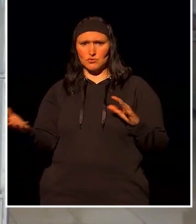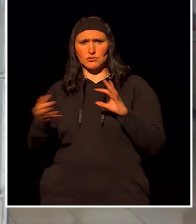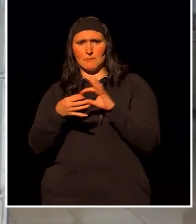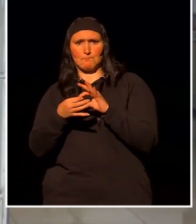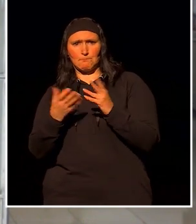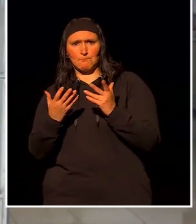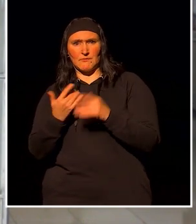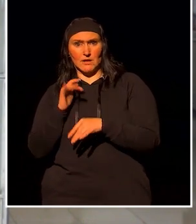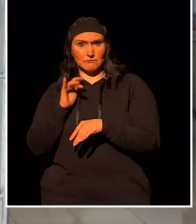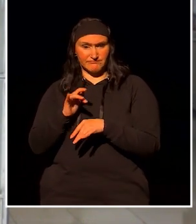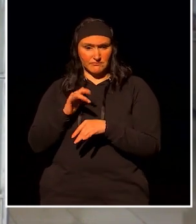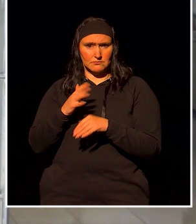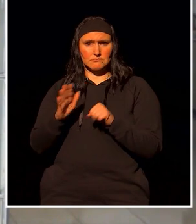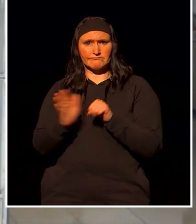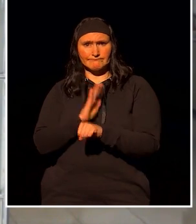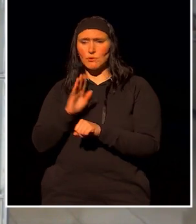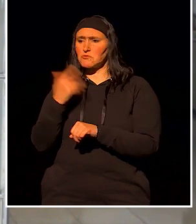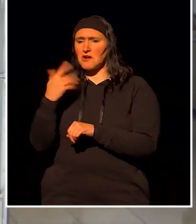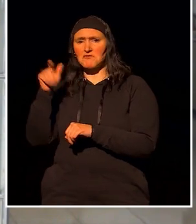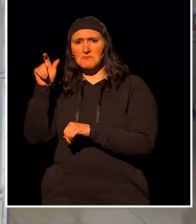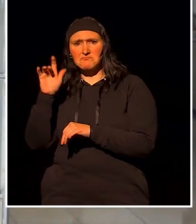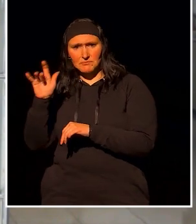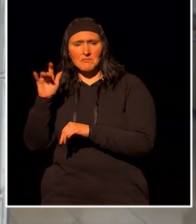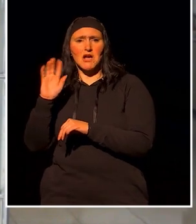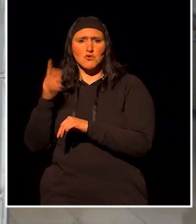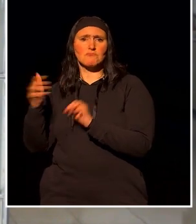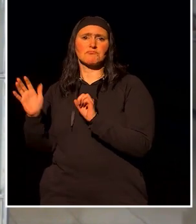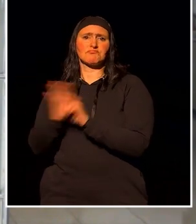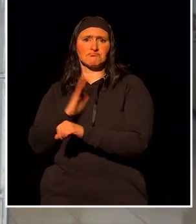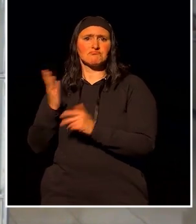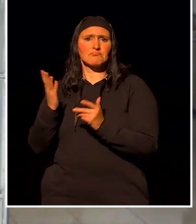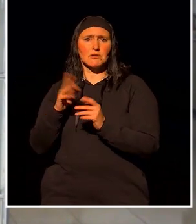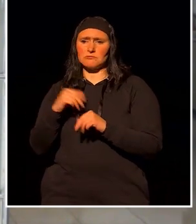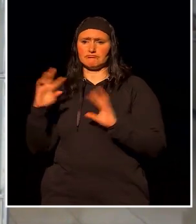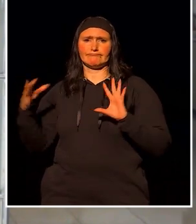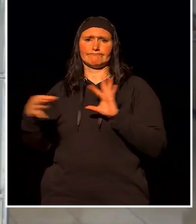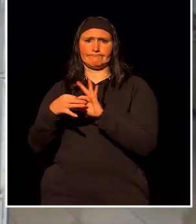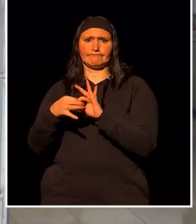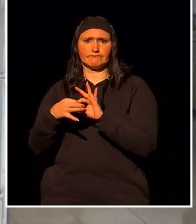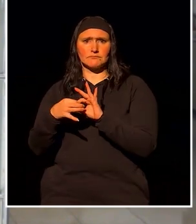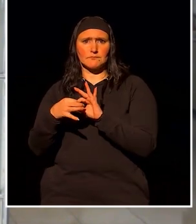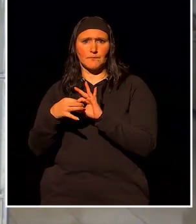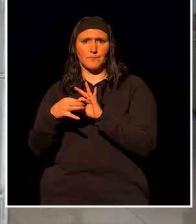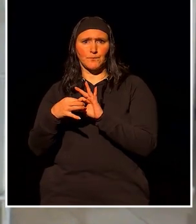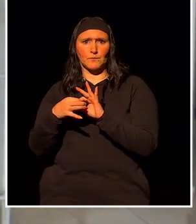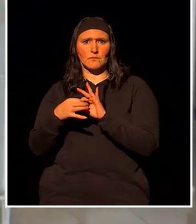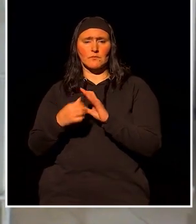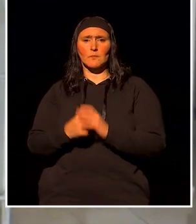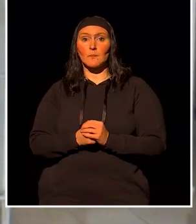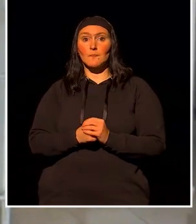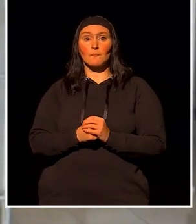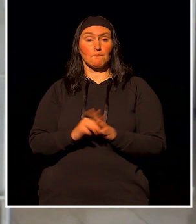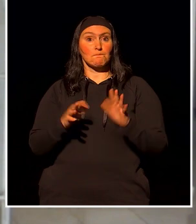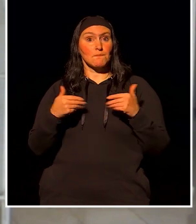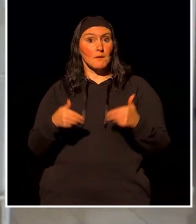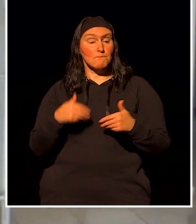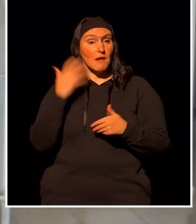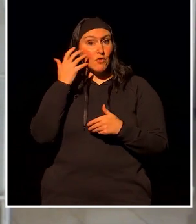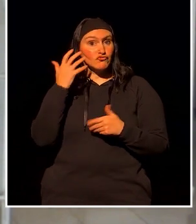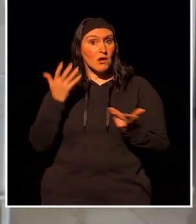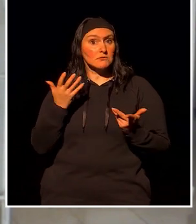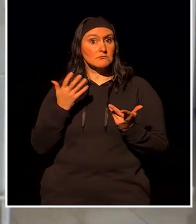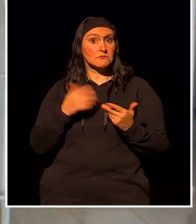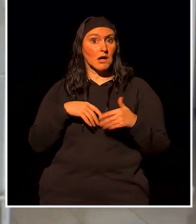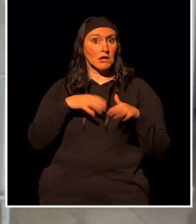dass Israel im gewissen Sinne auch die Antwort auf den Antisemitismus war. Stellen wir uns mal im 19., Anfang des 20.